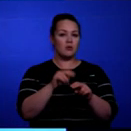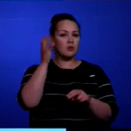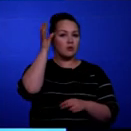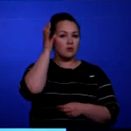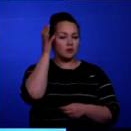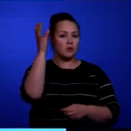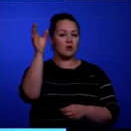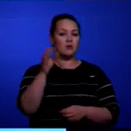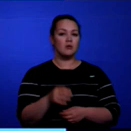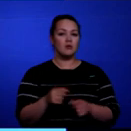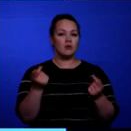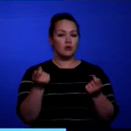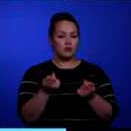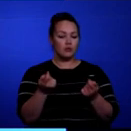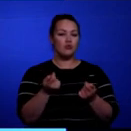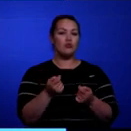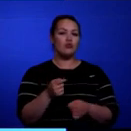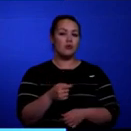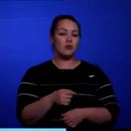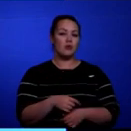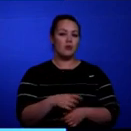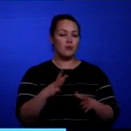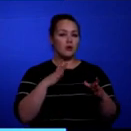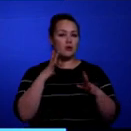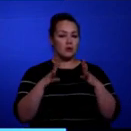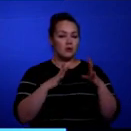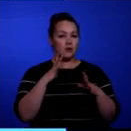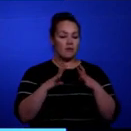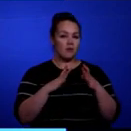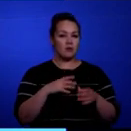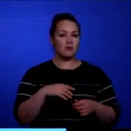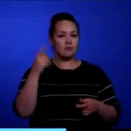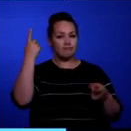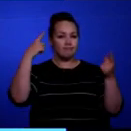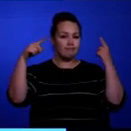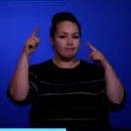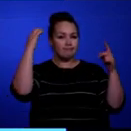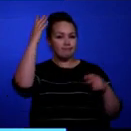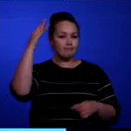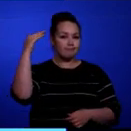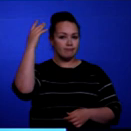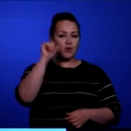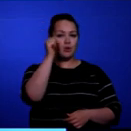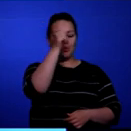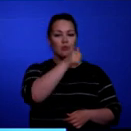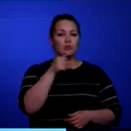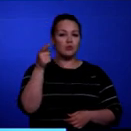предлагаю вам немножечко поупражняться представьте себе год 1